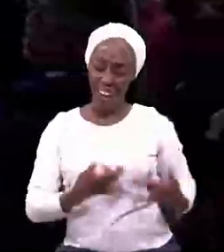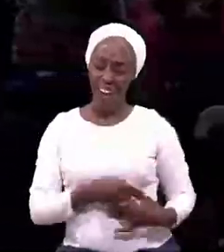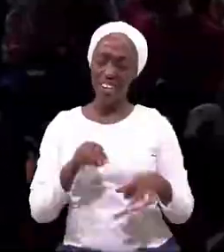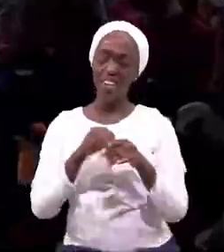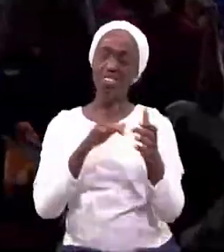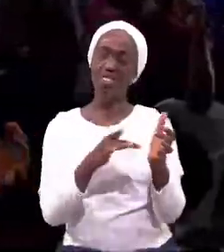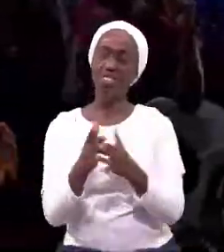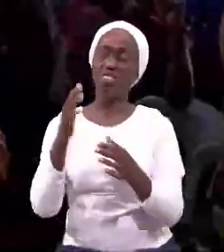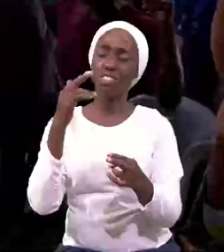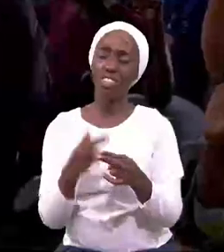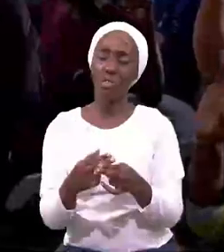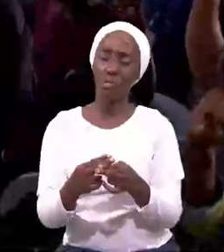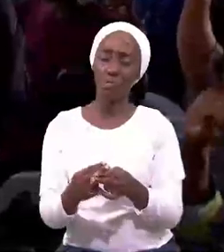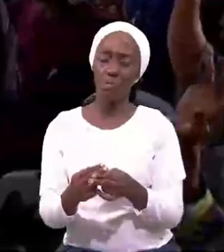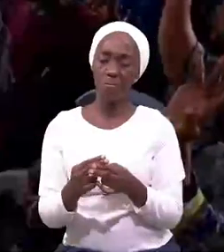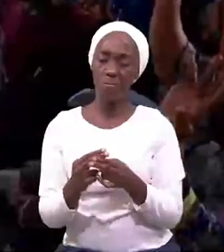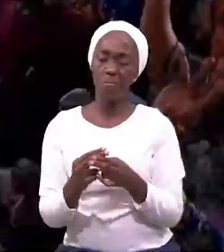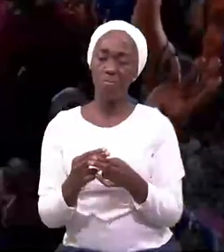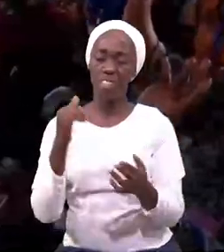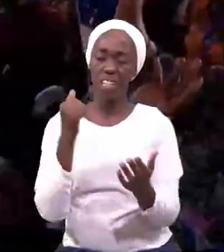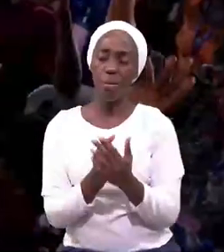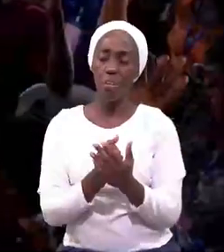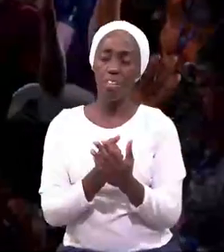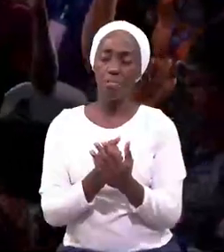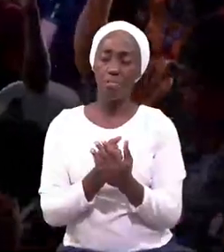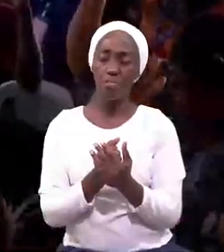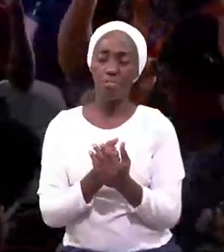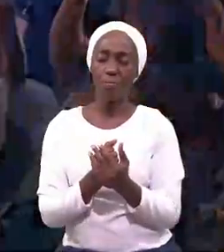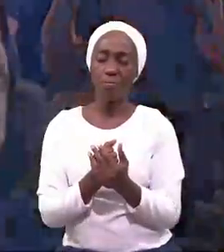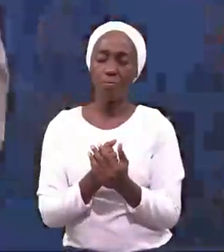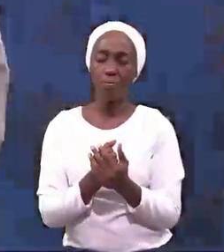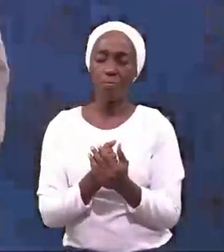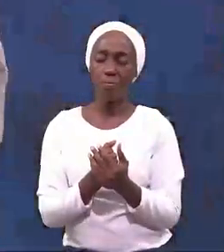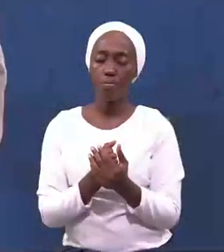Agira dans chaque cœur et dans chaque vie au nom de Jésus.